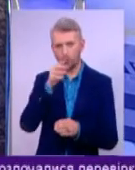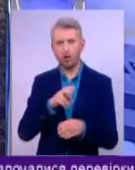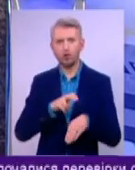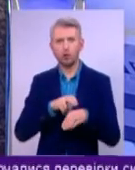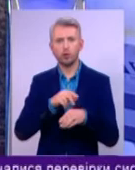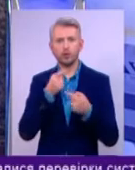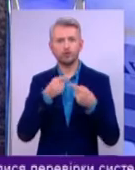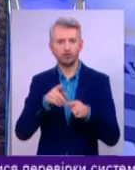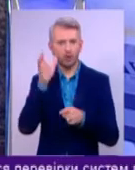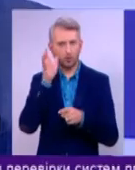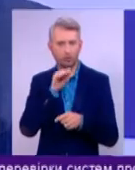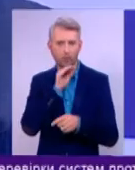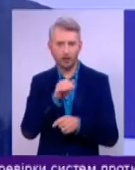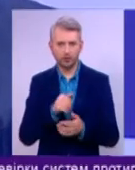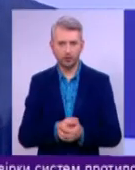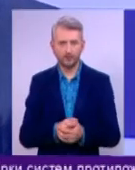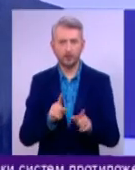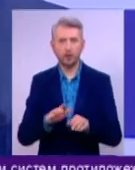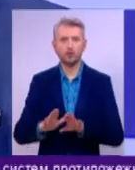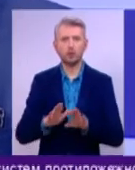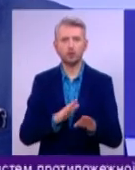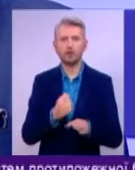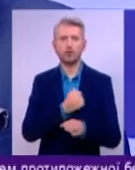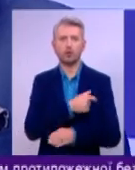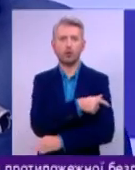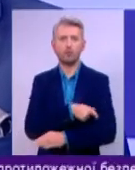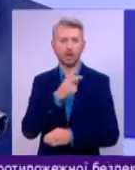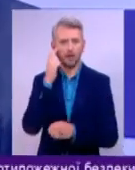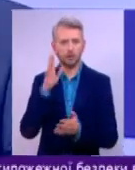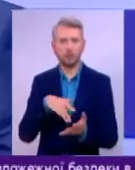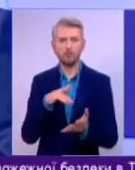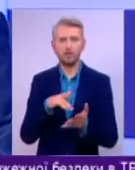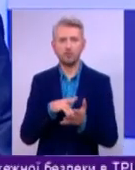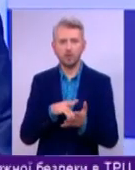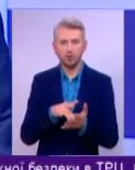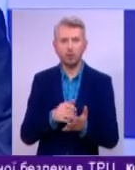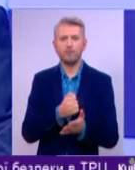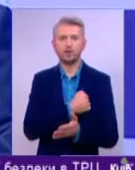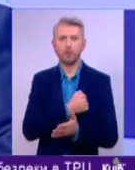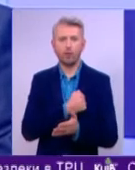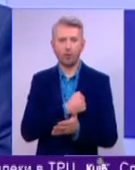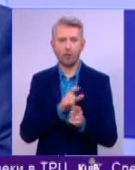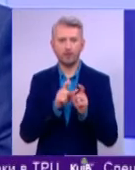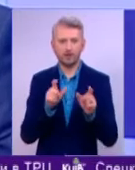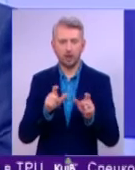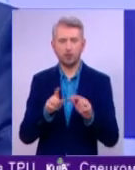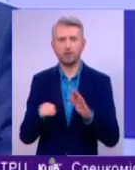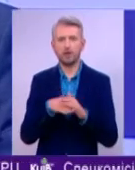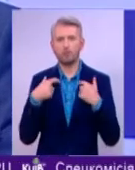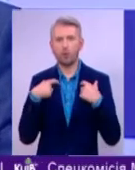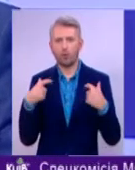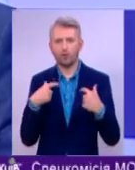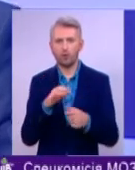вас. Ну, а також заступники військового комісара Київського міського військового комісаріату, підполковники